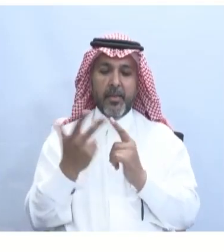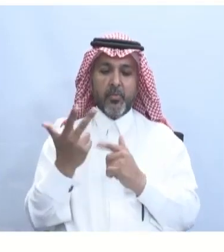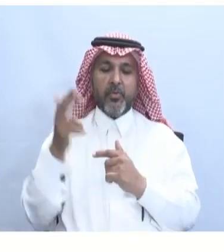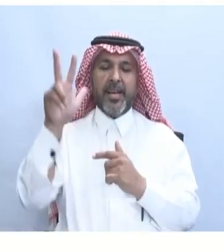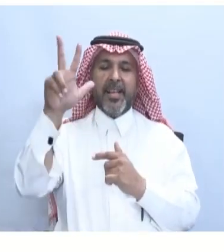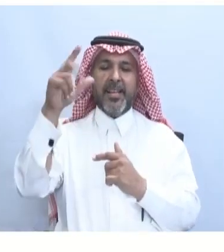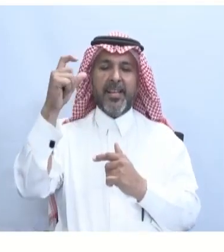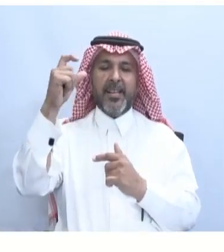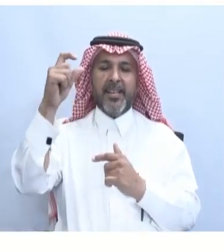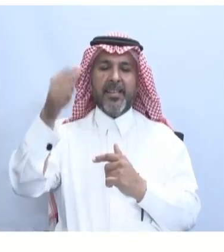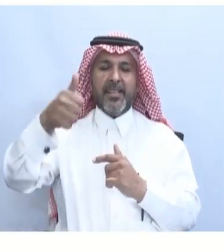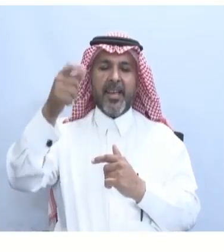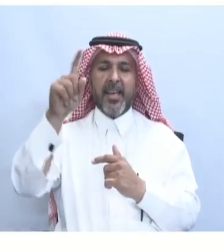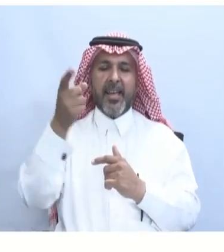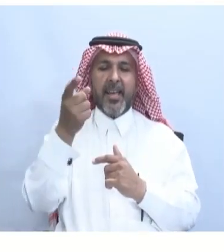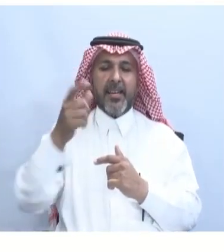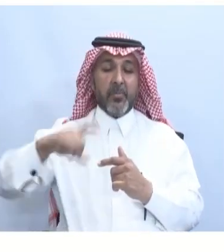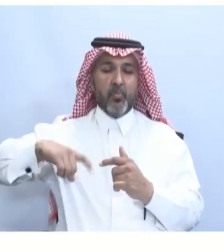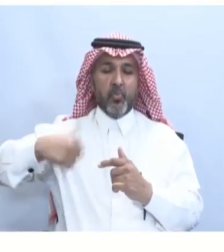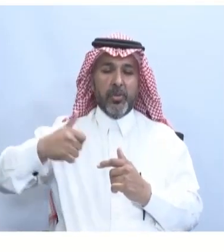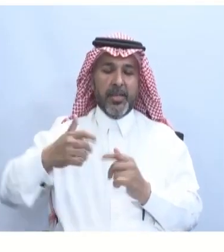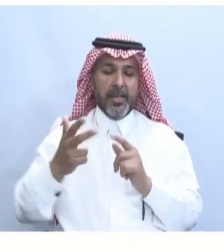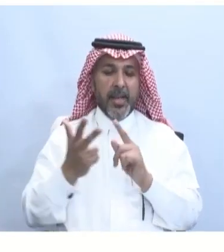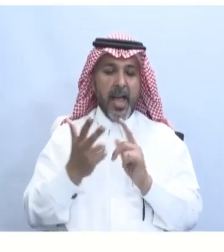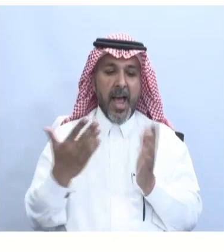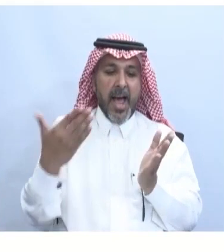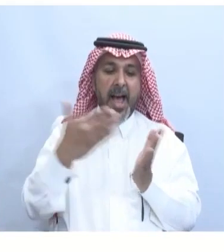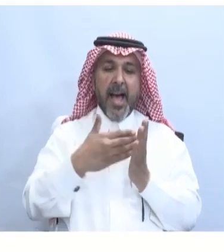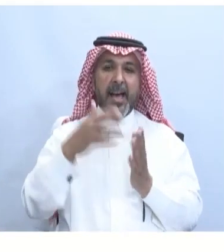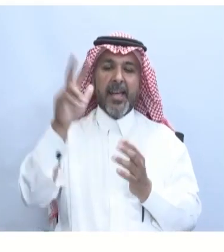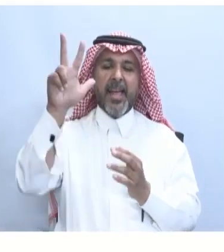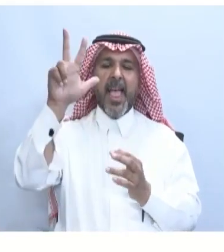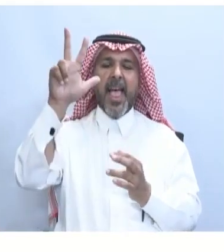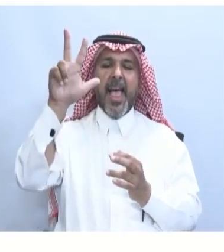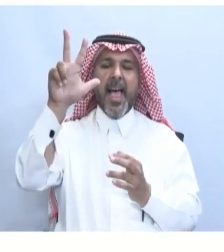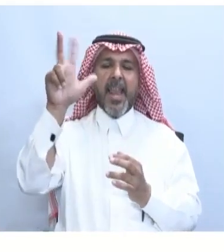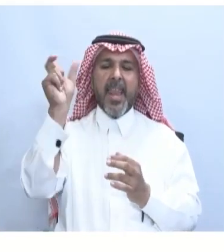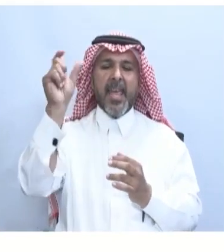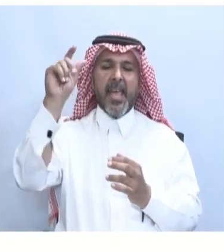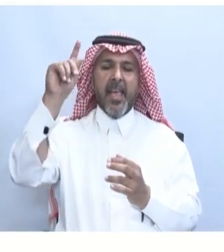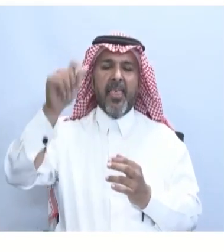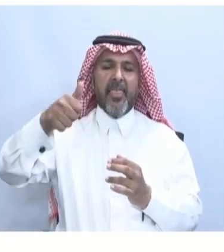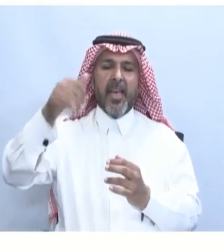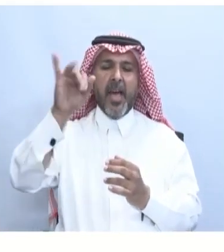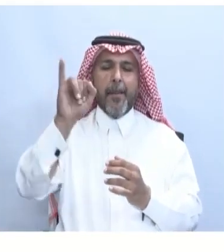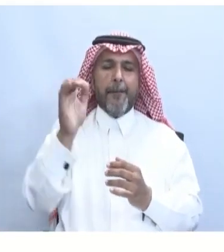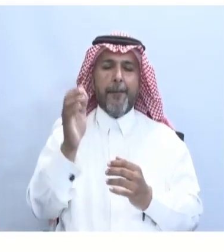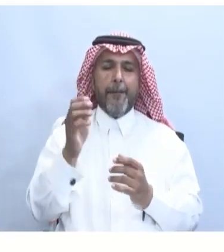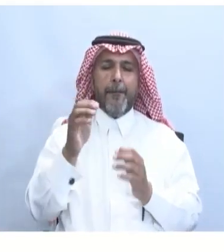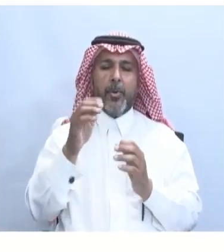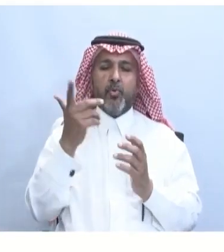في المجال السياسي من اهم هذه المنجزات هو هو ايجاد او